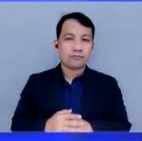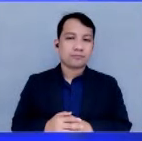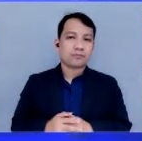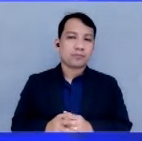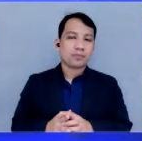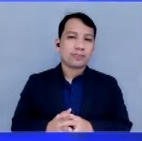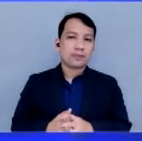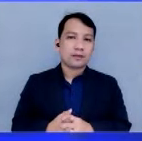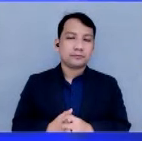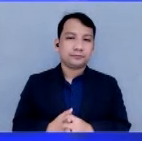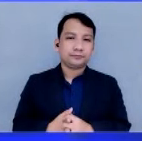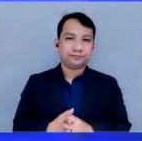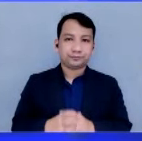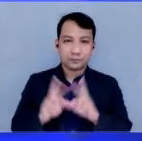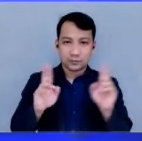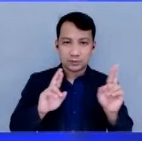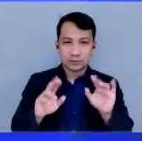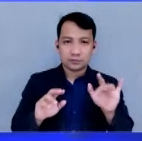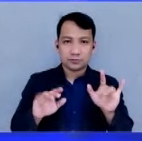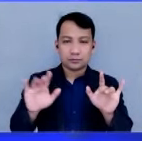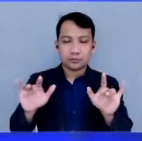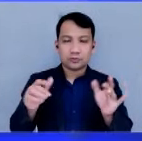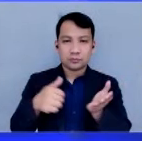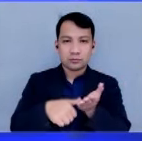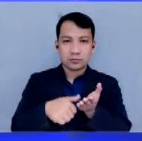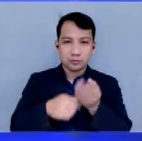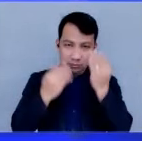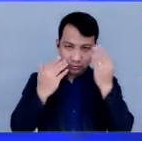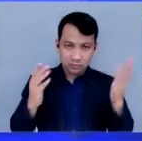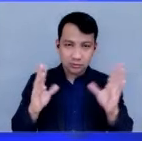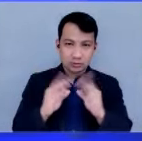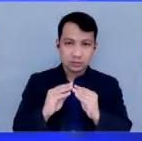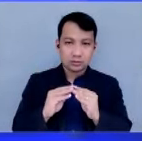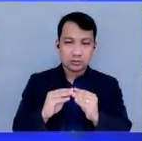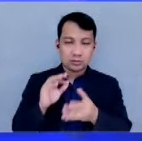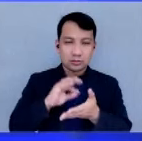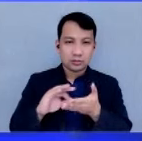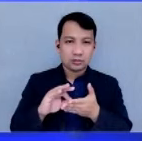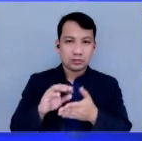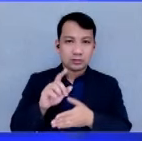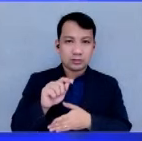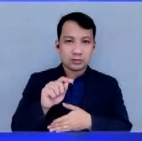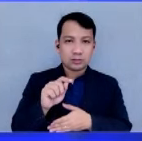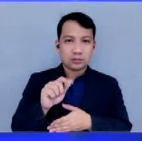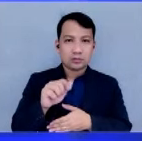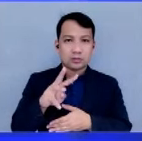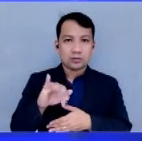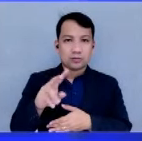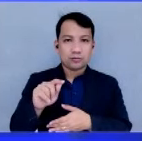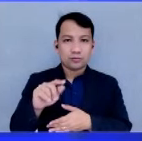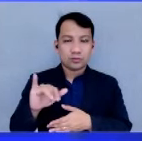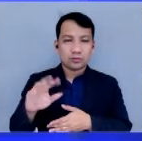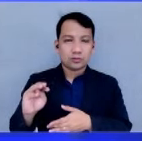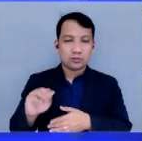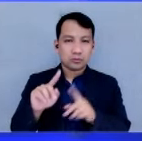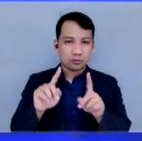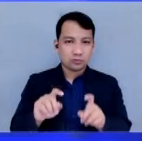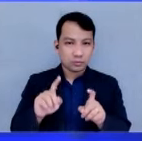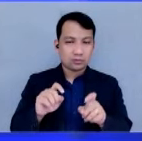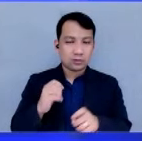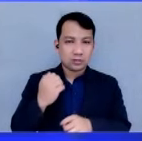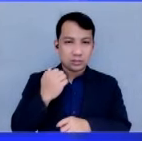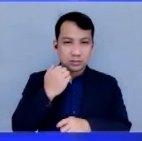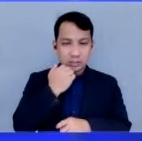Maganda naman sa 2025 elections, nagsagawa ng mini-mock election sa Tawi-Tawi at sa kasagsagan ng testing, nagka-aberya.